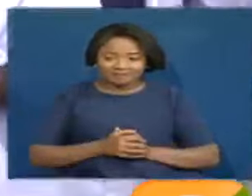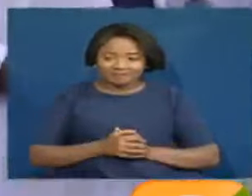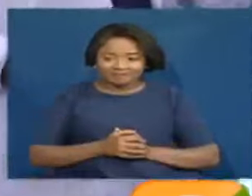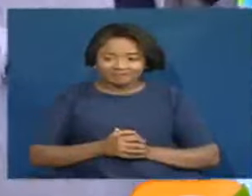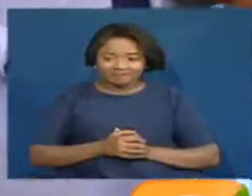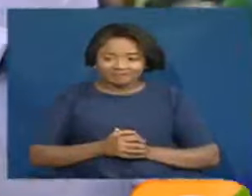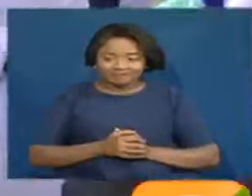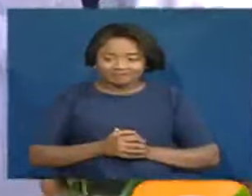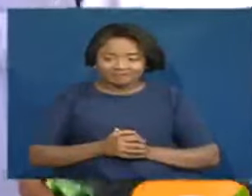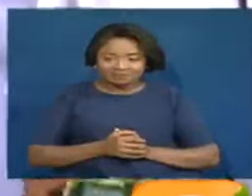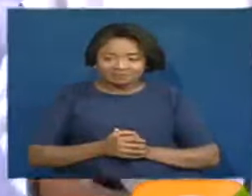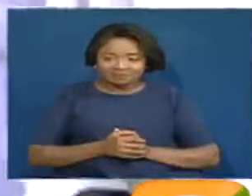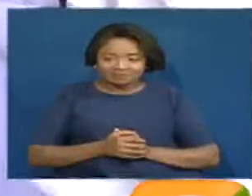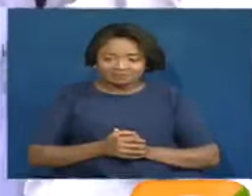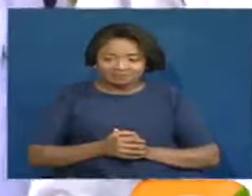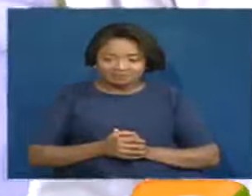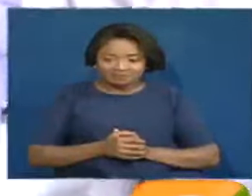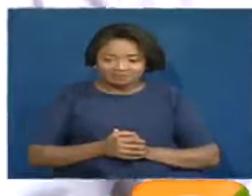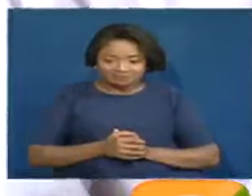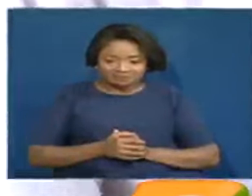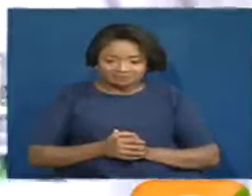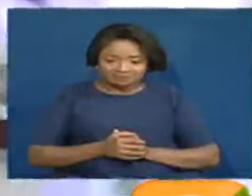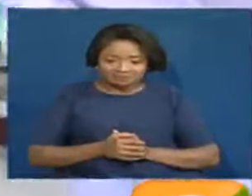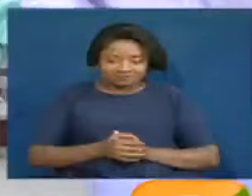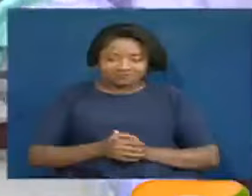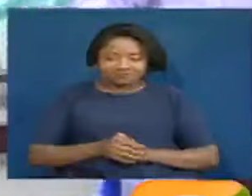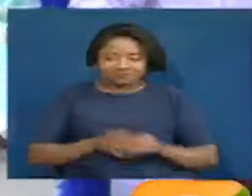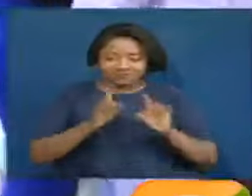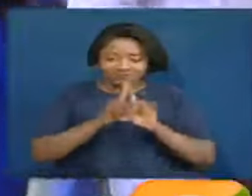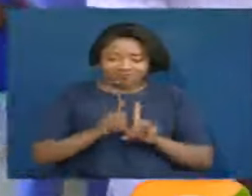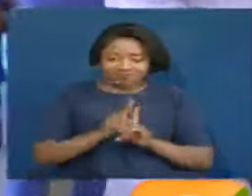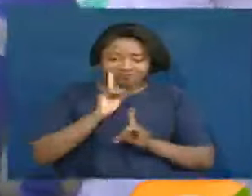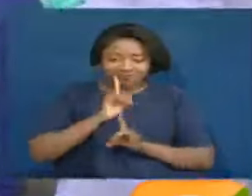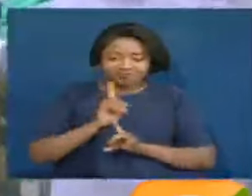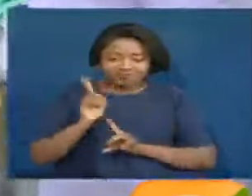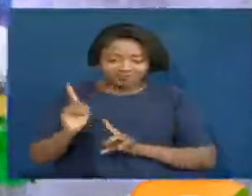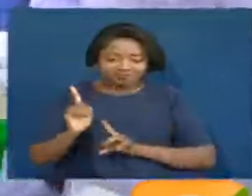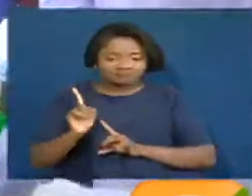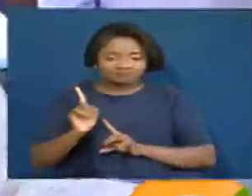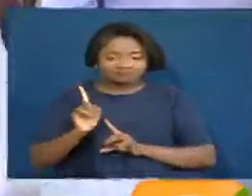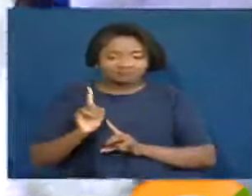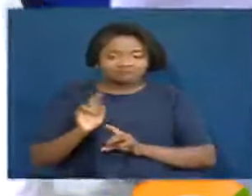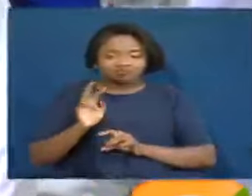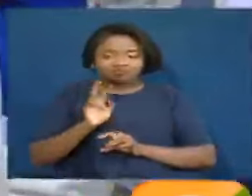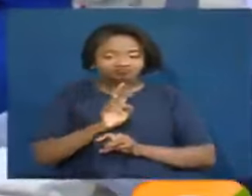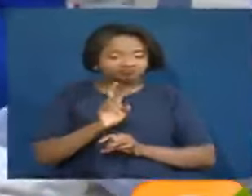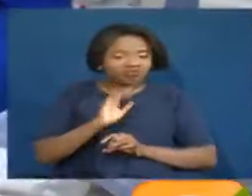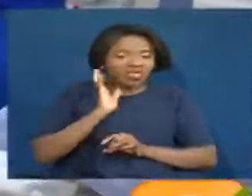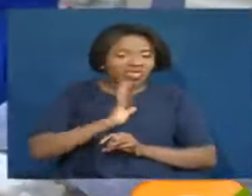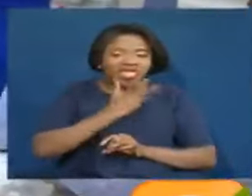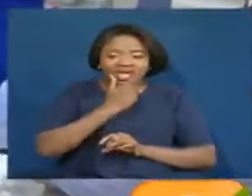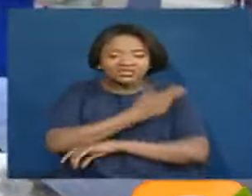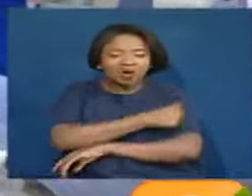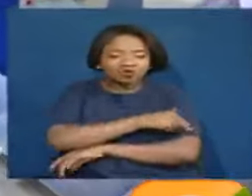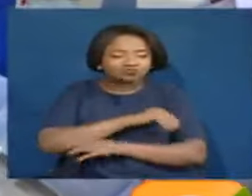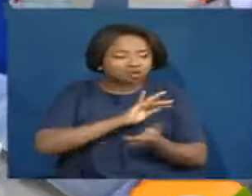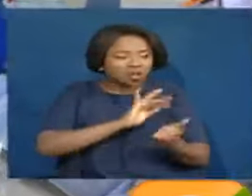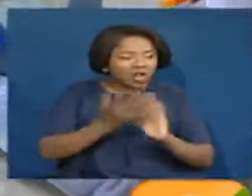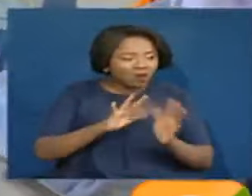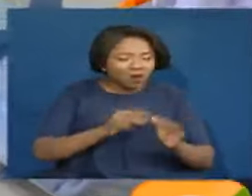Waziri wa afya Daktari Deborah Barasa alikumbana na uhalisia wa mambo. Kwanza, mazingira yake NHS ya jinsi wagonjwa